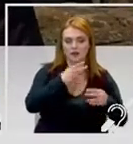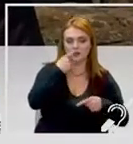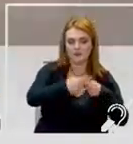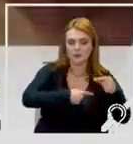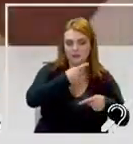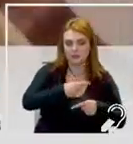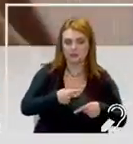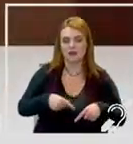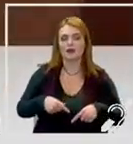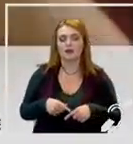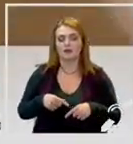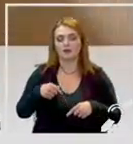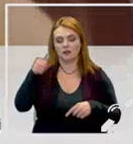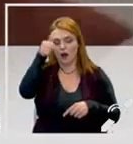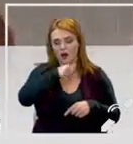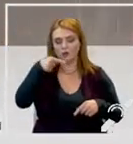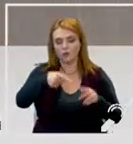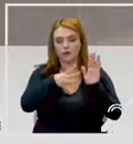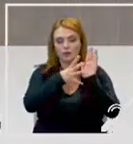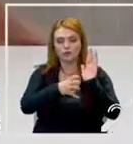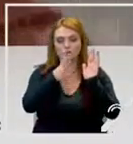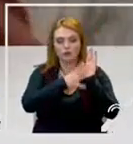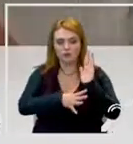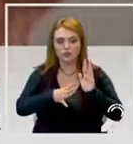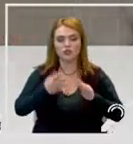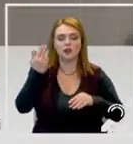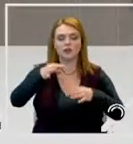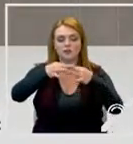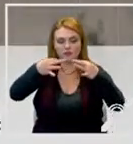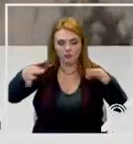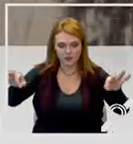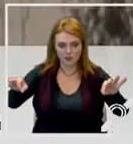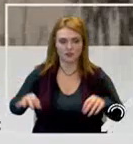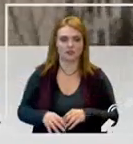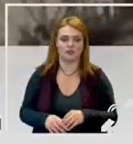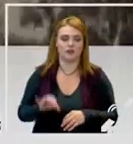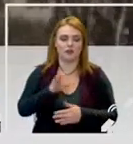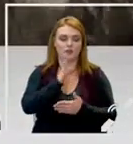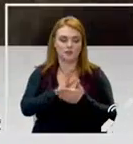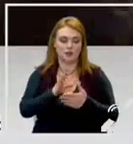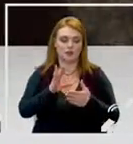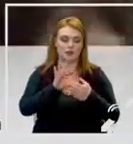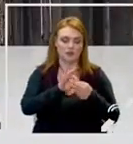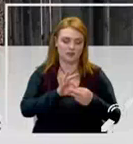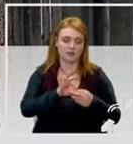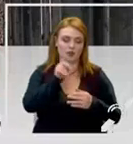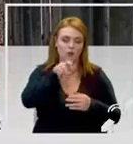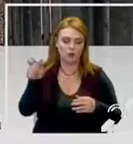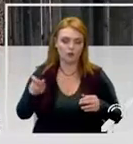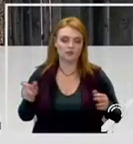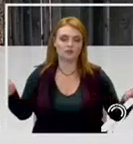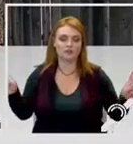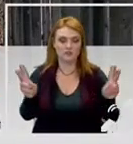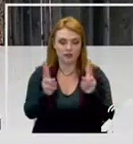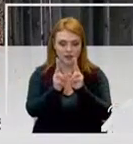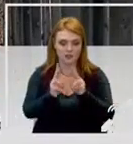noi podul de la 90 încoace, deci este un simbol al unirii celor două maluri. Istoricii spun